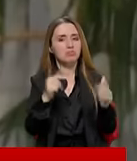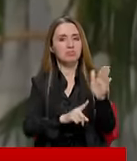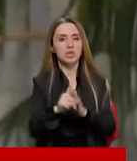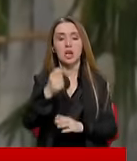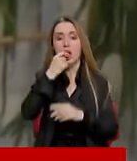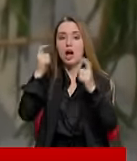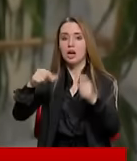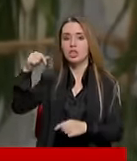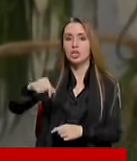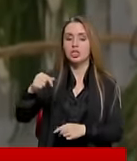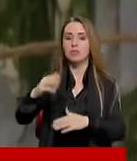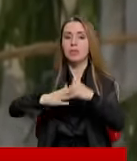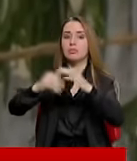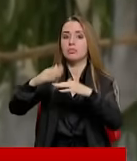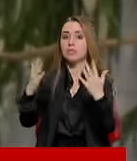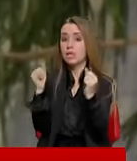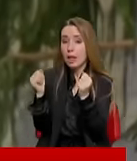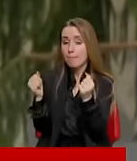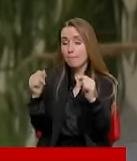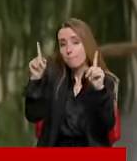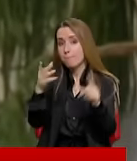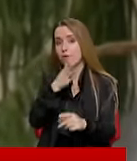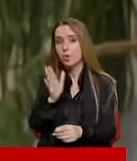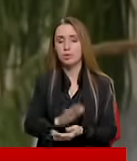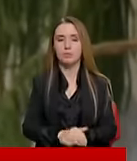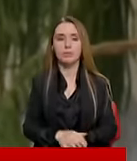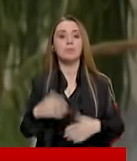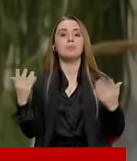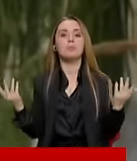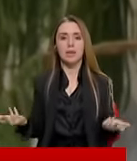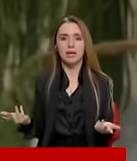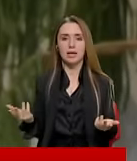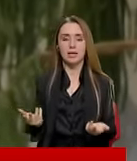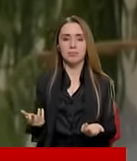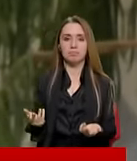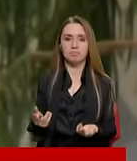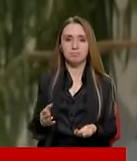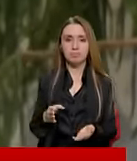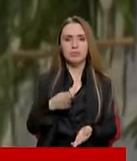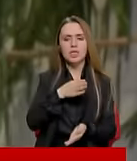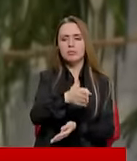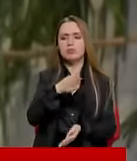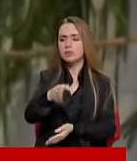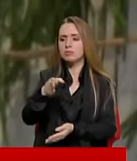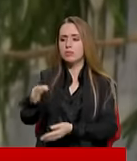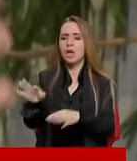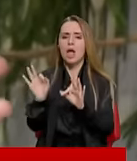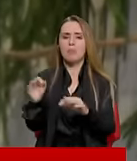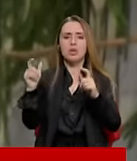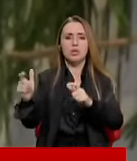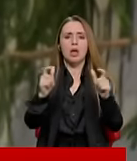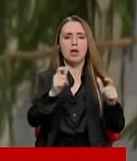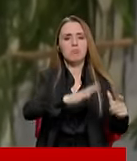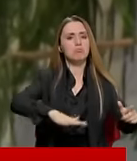Ankara'da acaba Yapı stoğu ne durumda Evet Eee Peki ısrarla gittiğiniz her yerde her